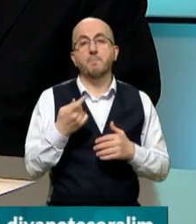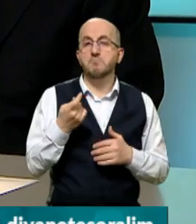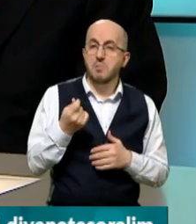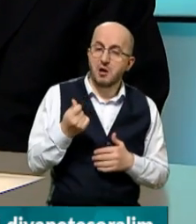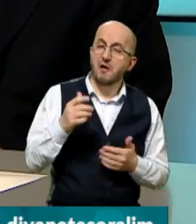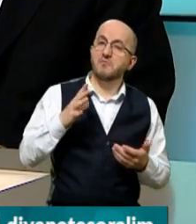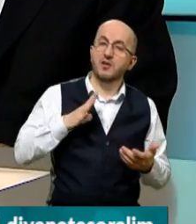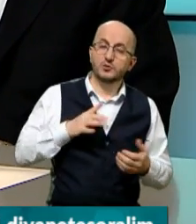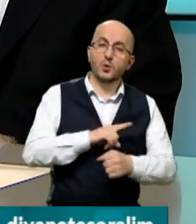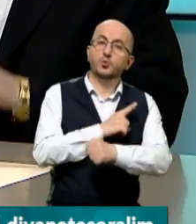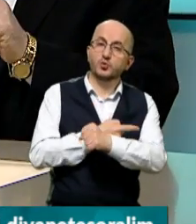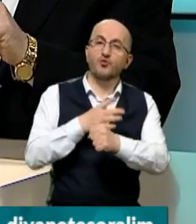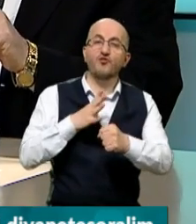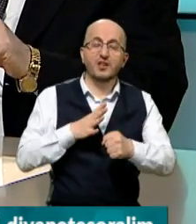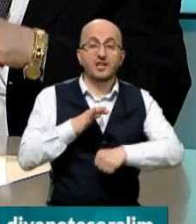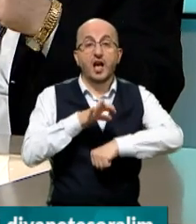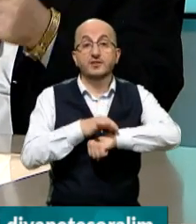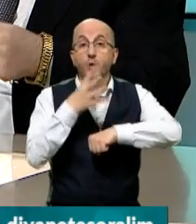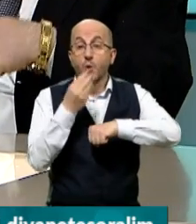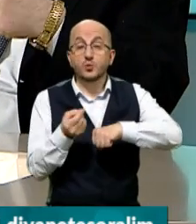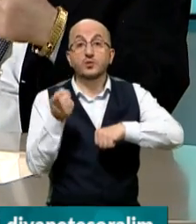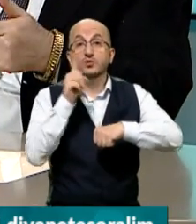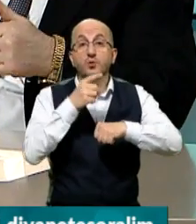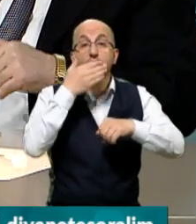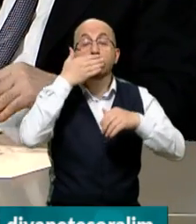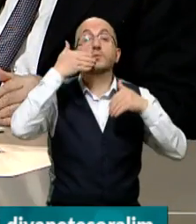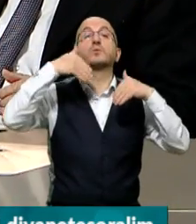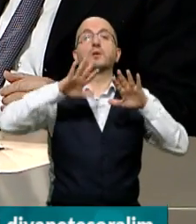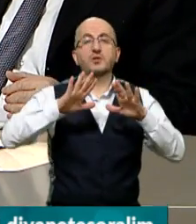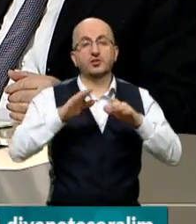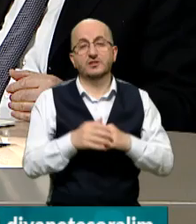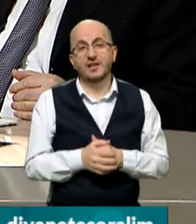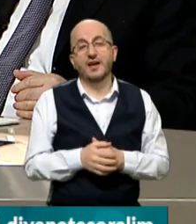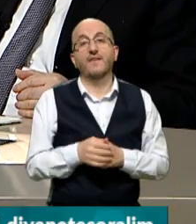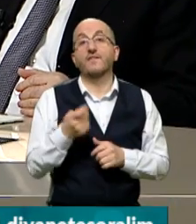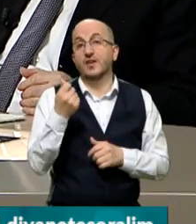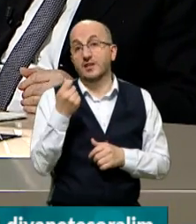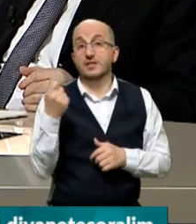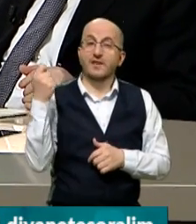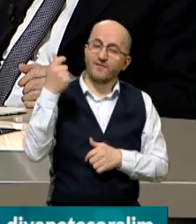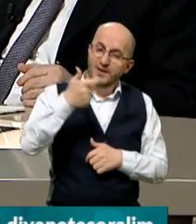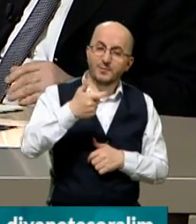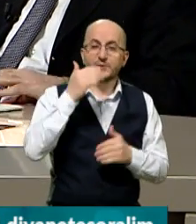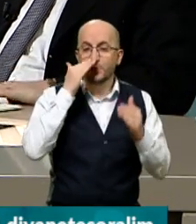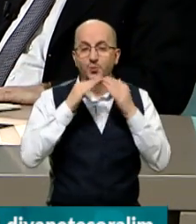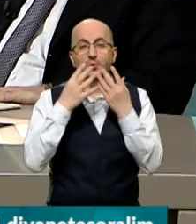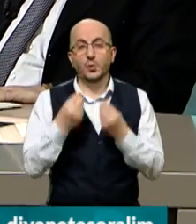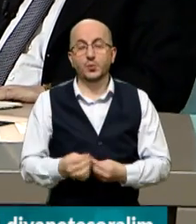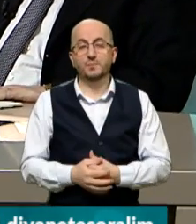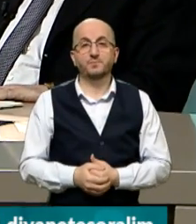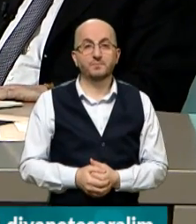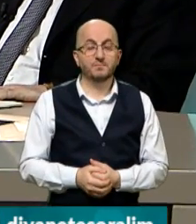imkanları varsa da hasta olduğundan dolayı tutamayacaksa, kaza edemeyecekse o zaman bunların fidyesini vermesi uygun olur.